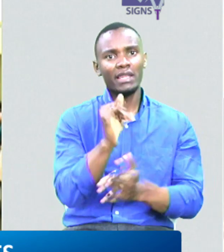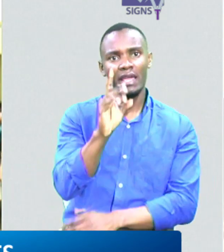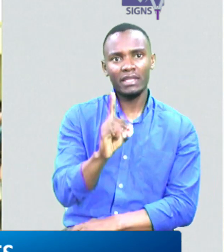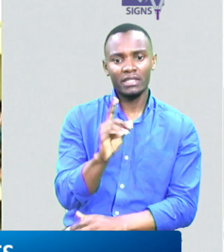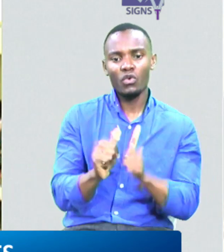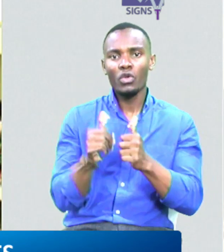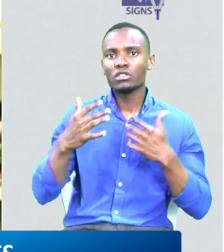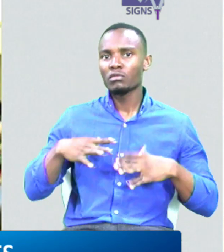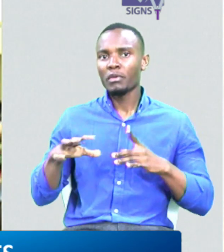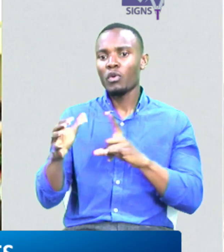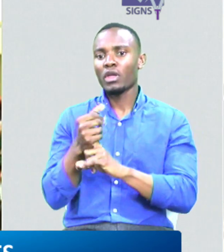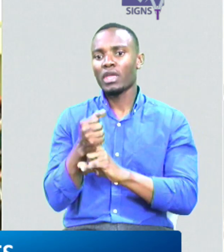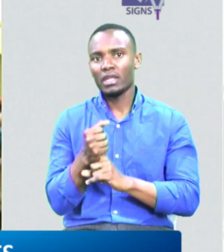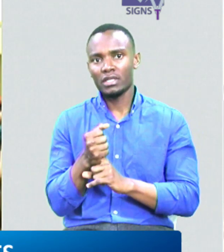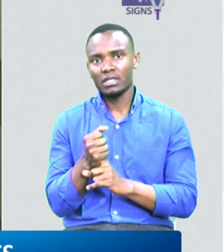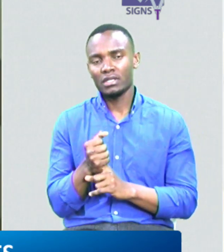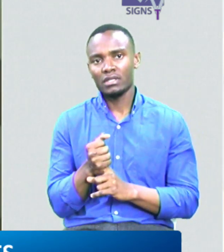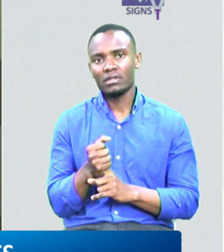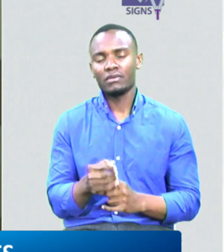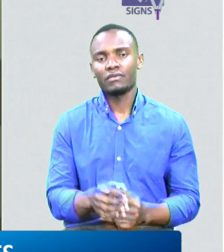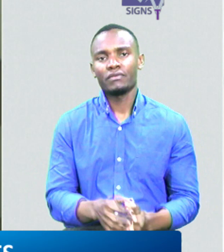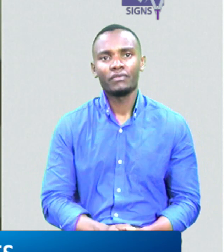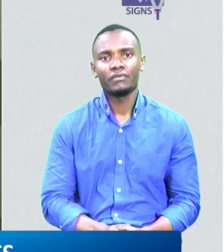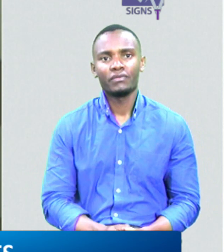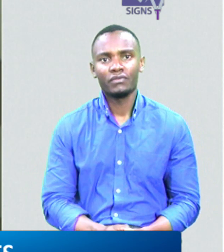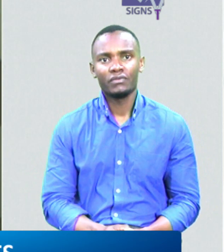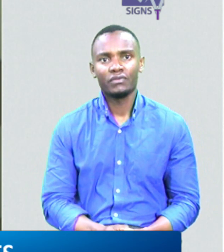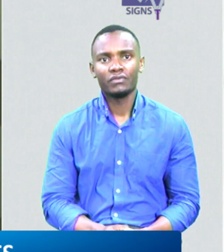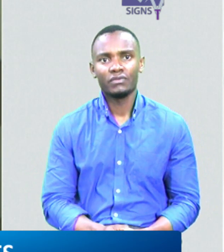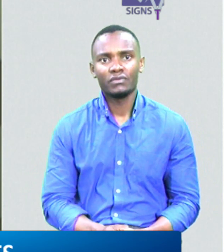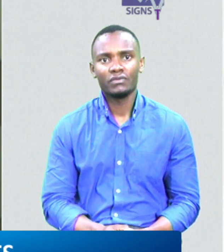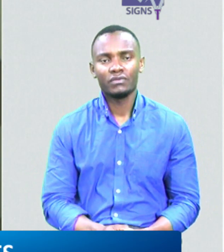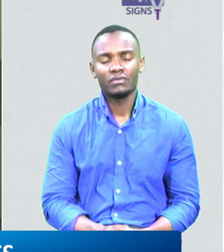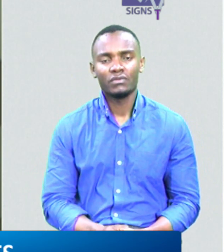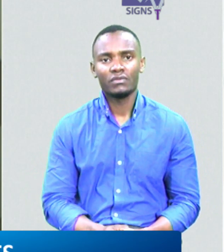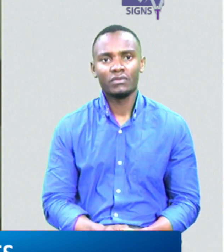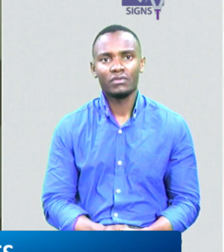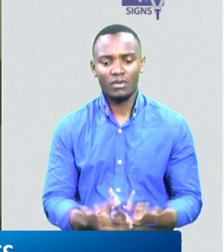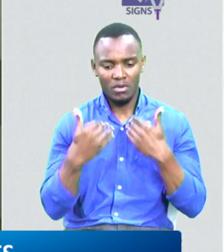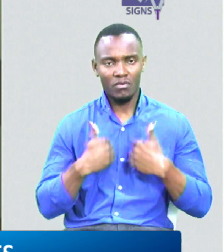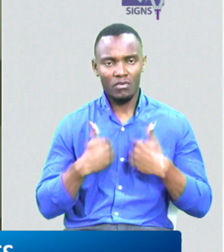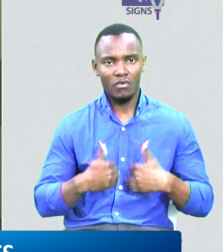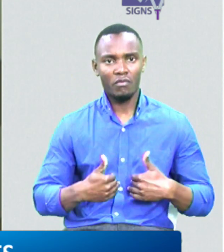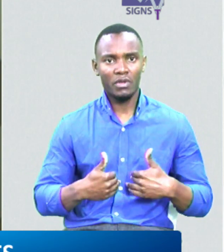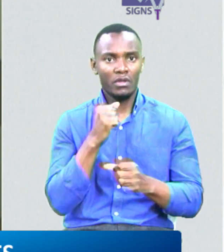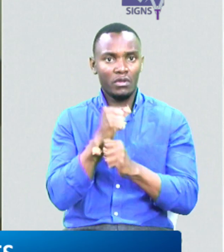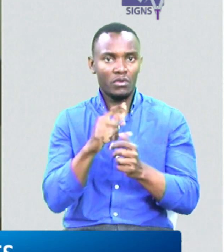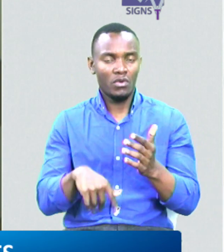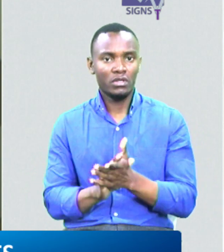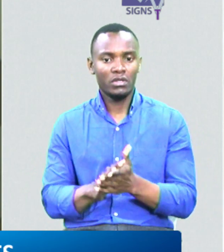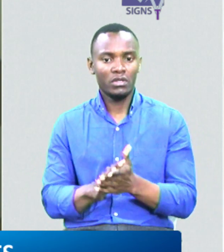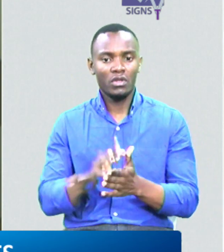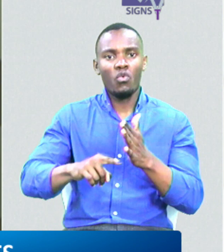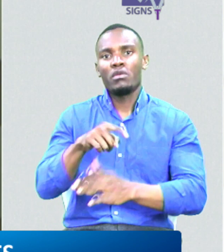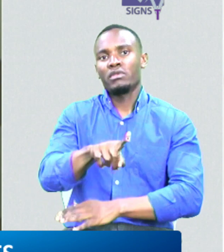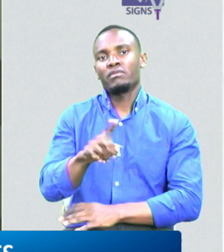ngapi? Uliambiwa ni pesa ngapi utapatiwa? 10,000. But of course I'm unemployed, so ndio maana